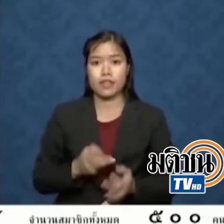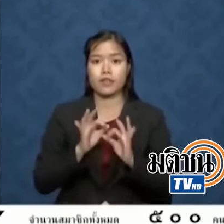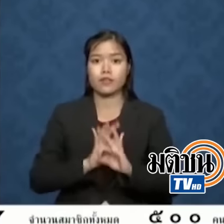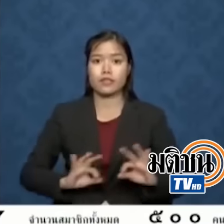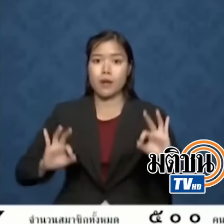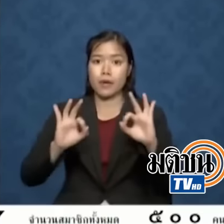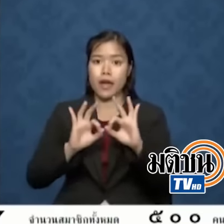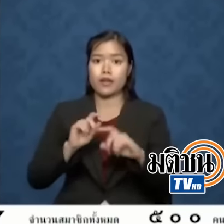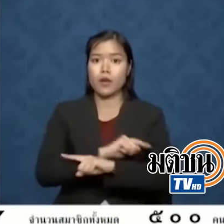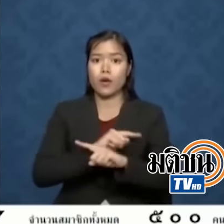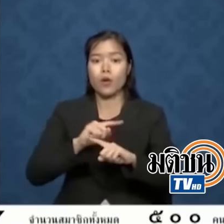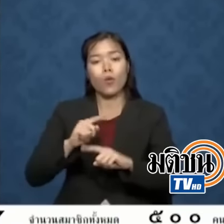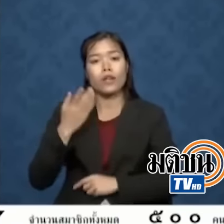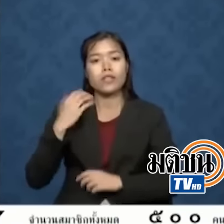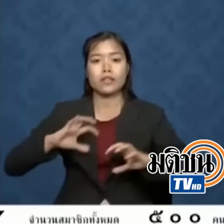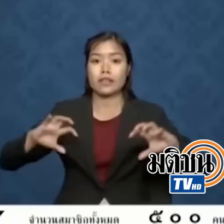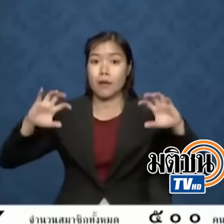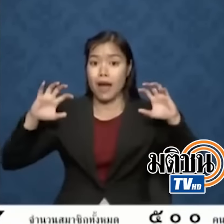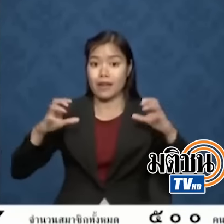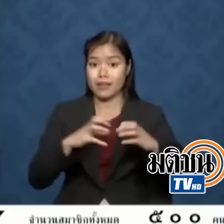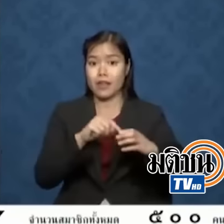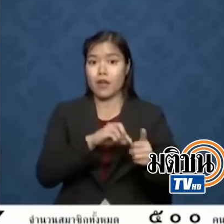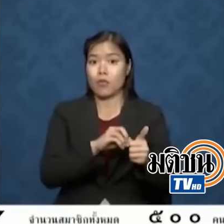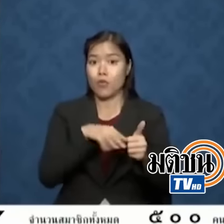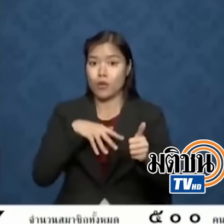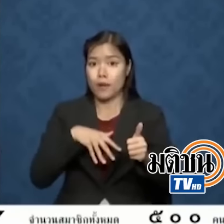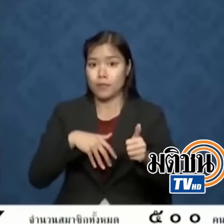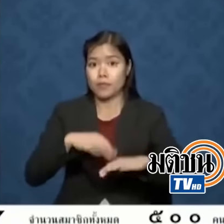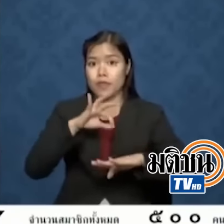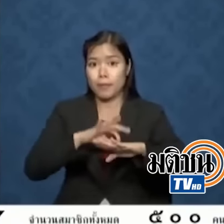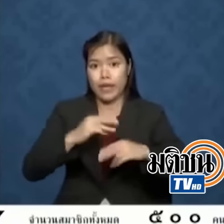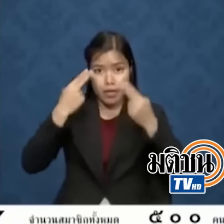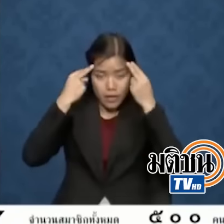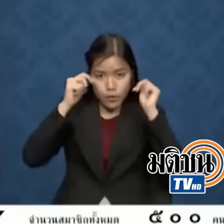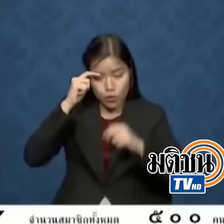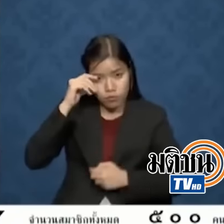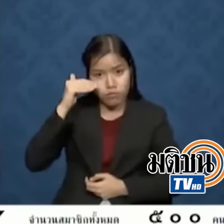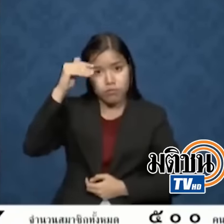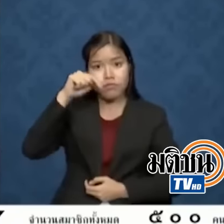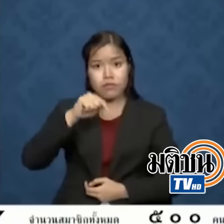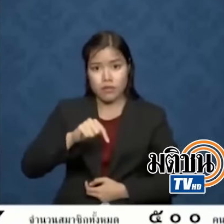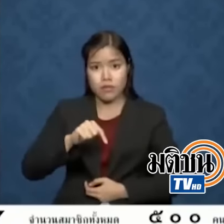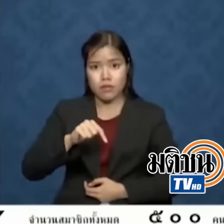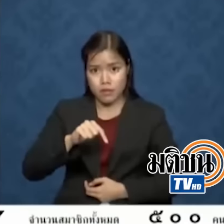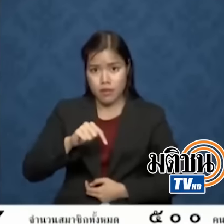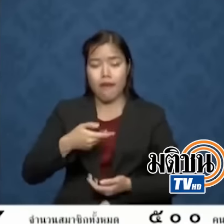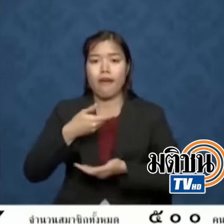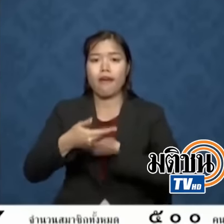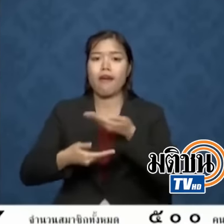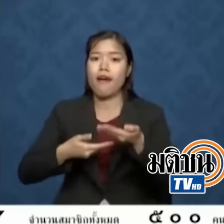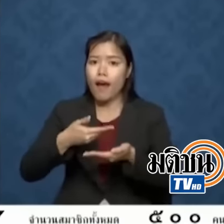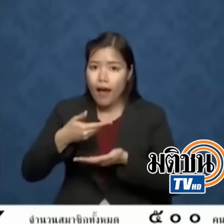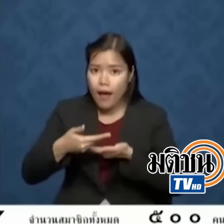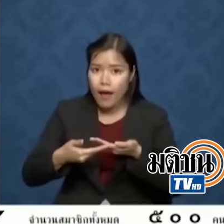วันที่รัฐบาลภายใต้การนำของนายกเศรษฐาทวีสินมุ่งเปิดการเจรจาการค้า